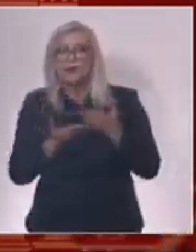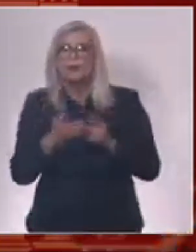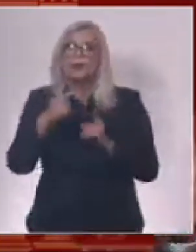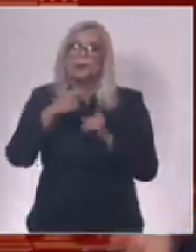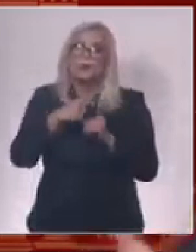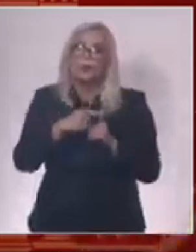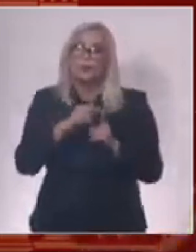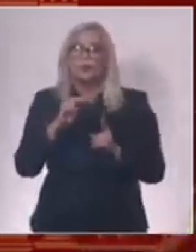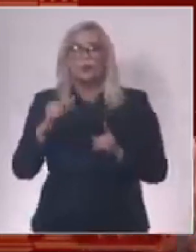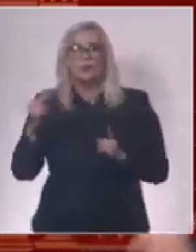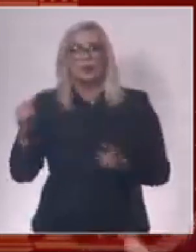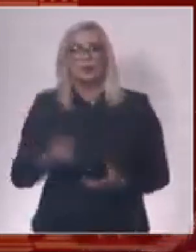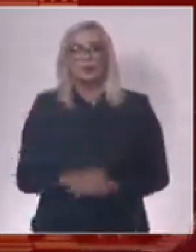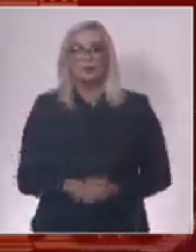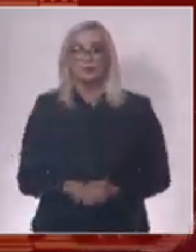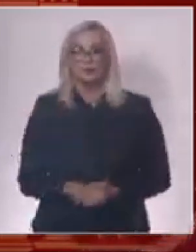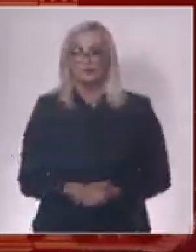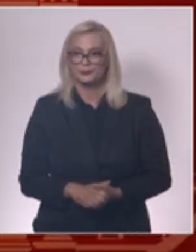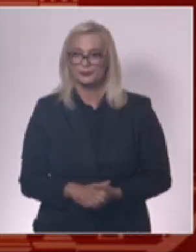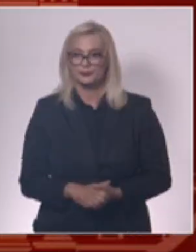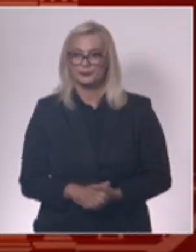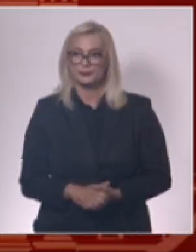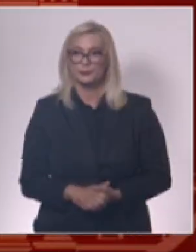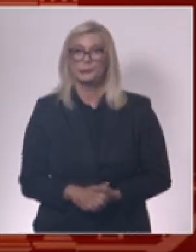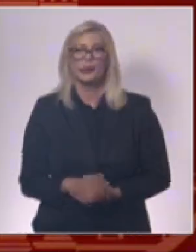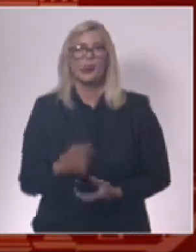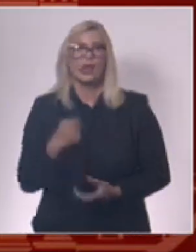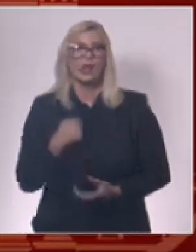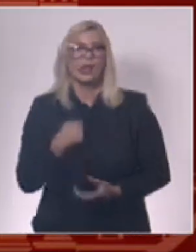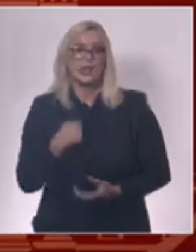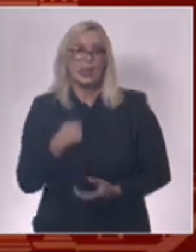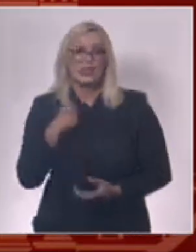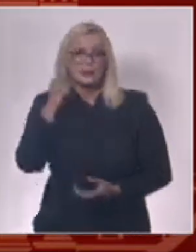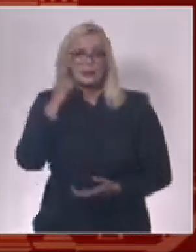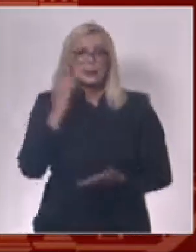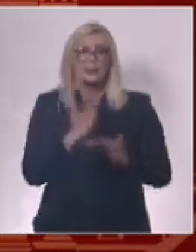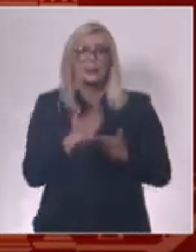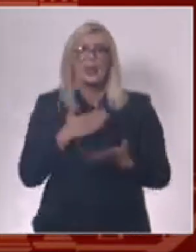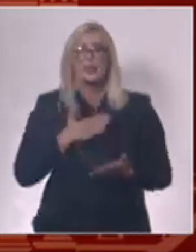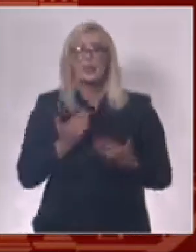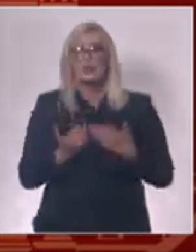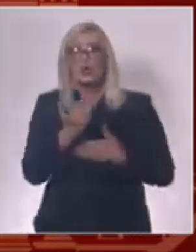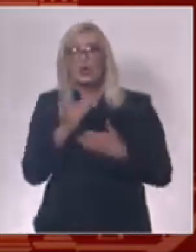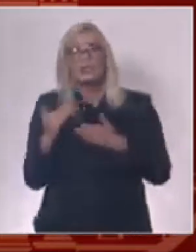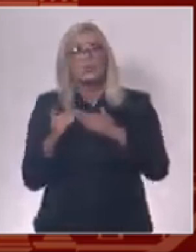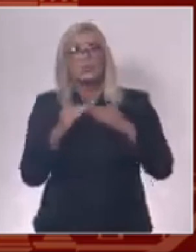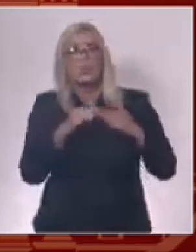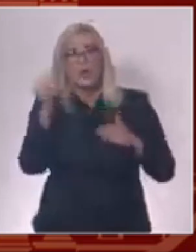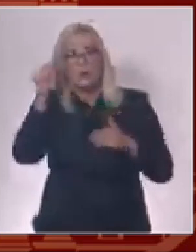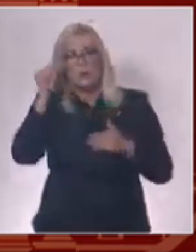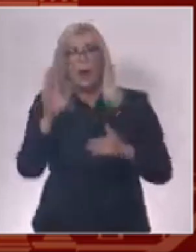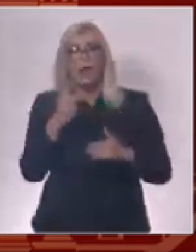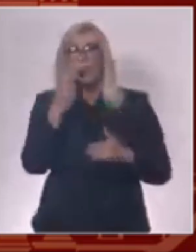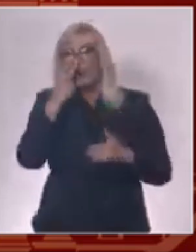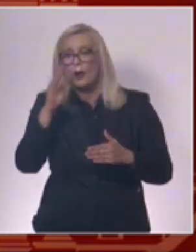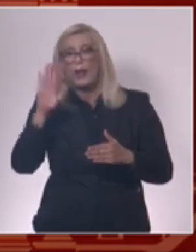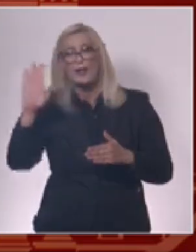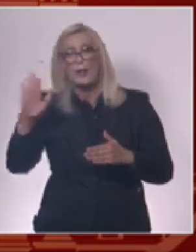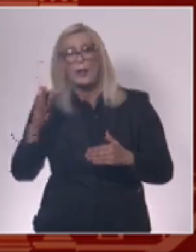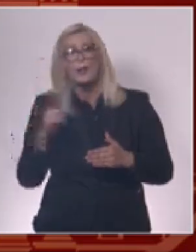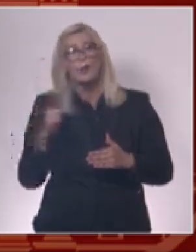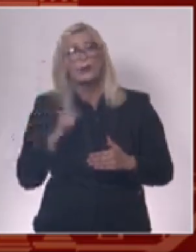плюс и така натаму и така натаму. Јас сум убеден дека нашиот источен сосед ако го гледа и својот